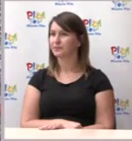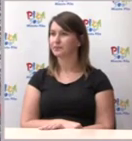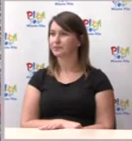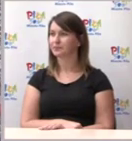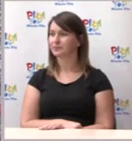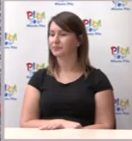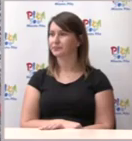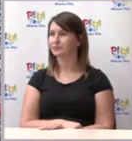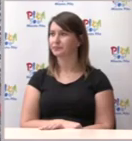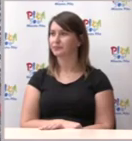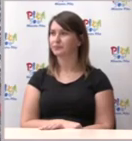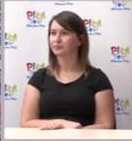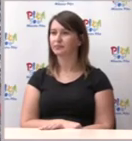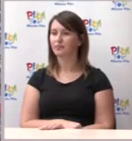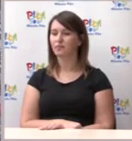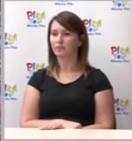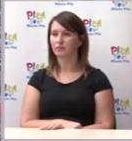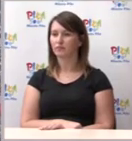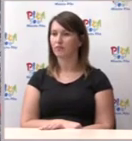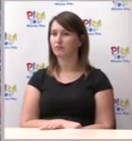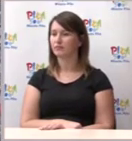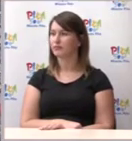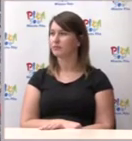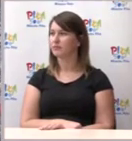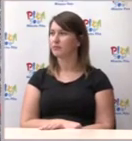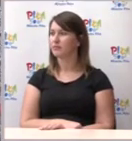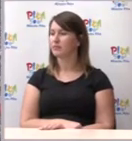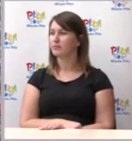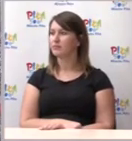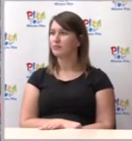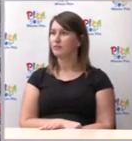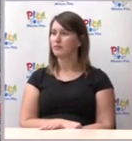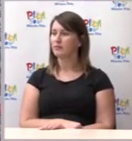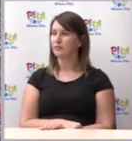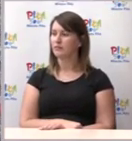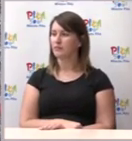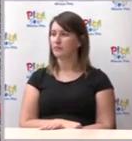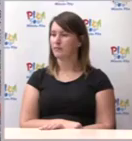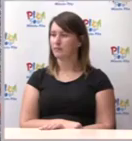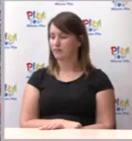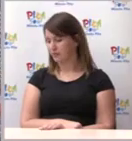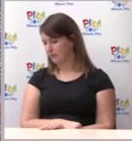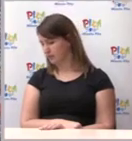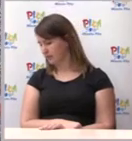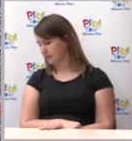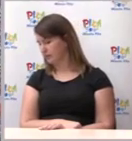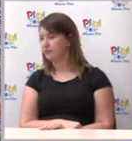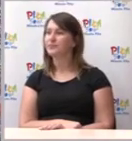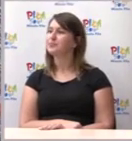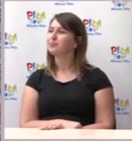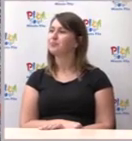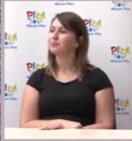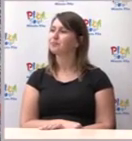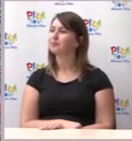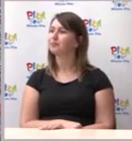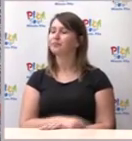to w kompetencji prezydenta, a za szkołę odpowiada Rada Powiatu, starosta pilski. Panie prezydencie, bardzo proszę